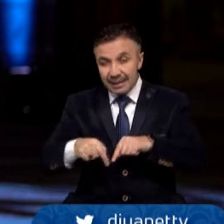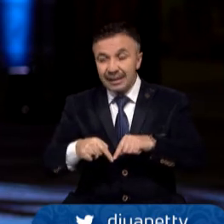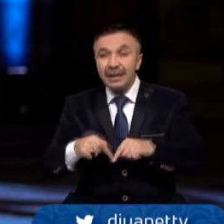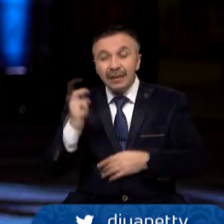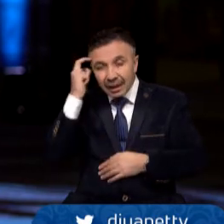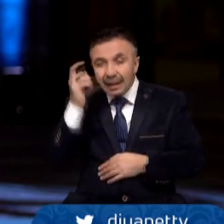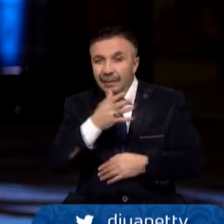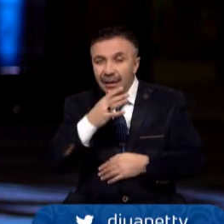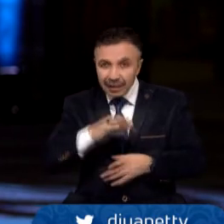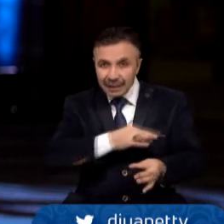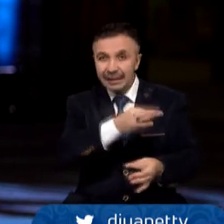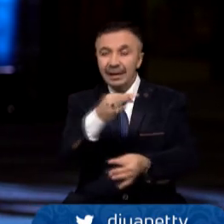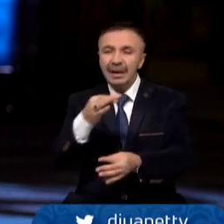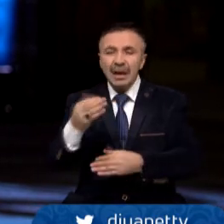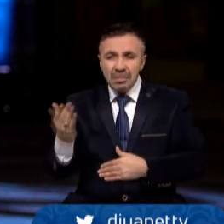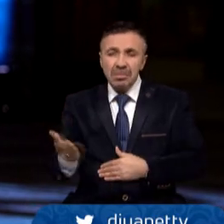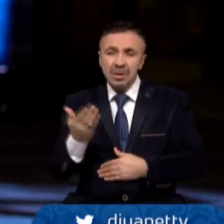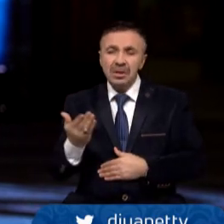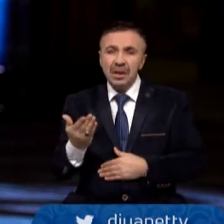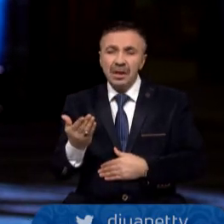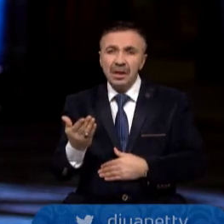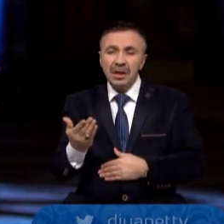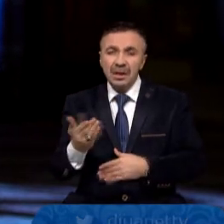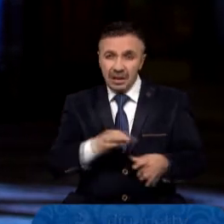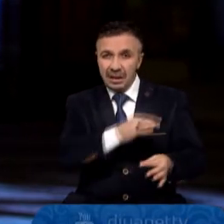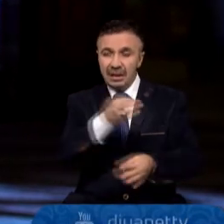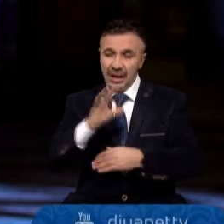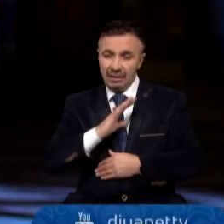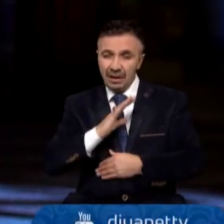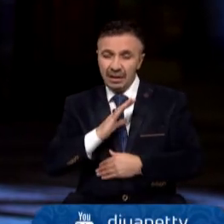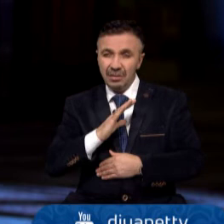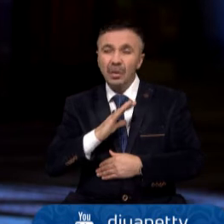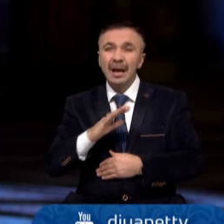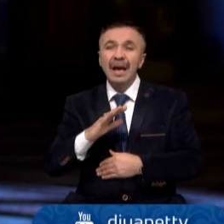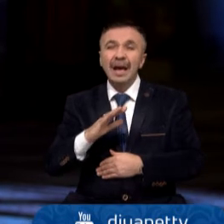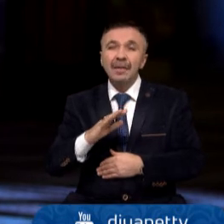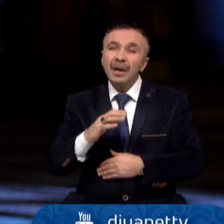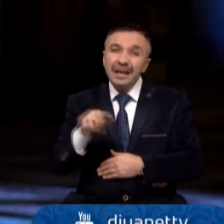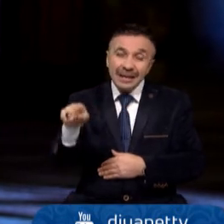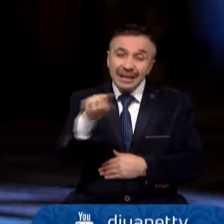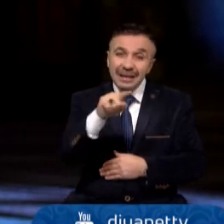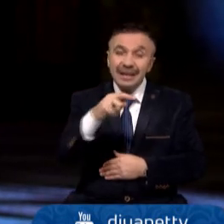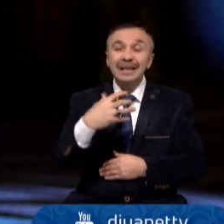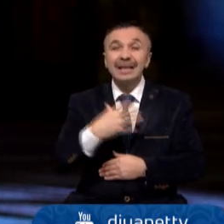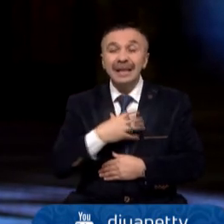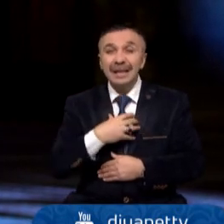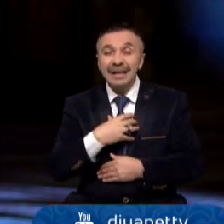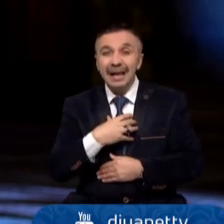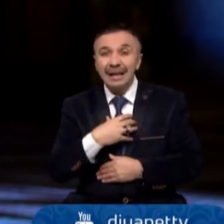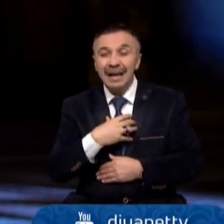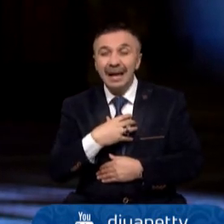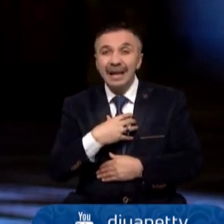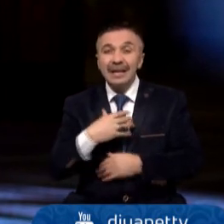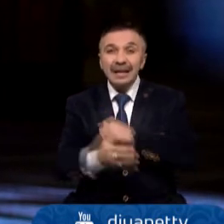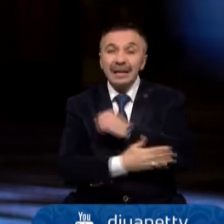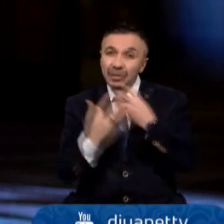çevresinde tanınan bilinen insanlardan niceleri var ki böyle ellerini uzatmış lar sizin